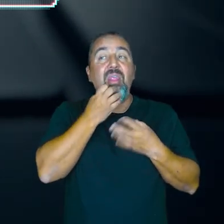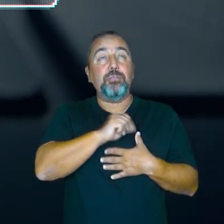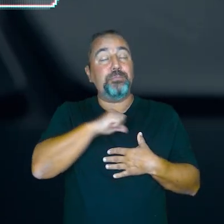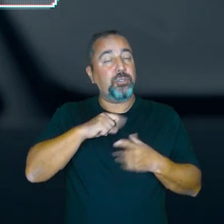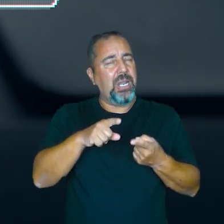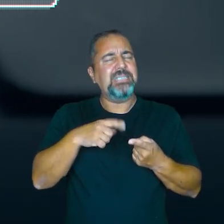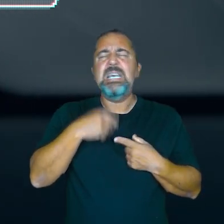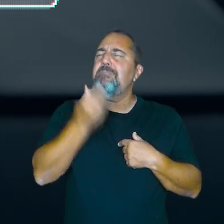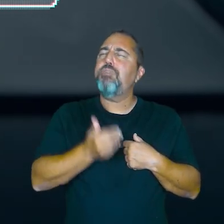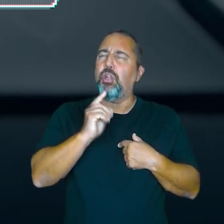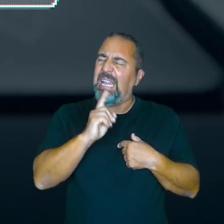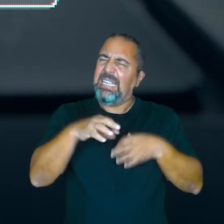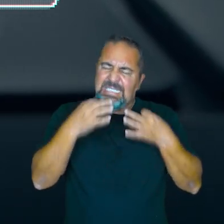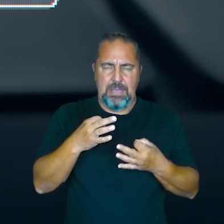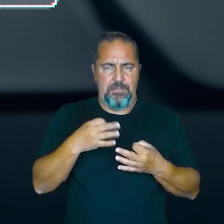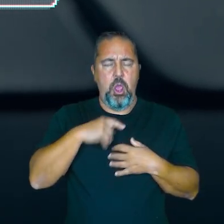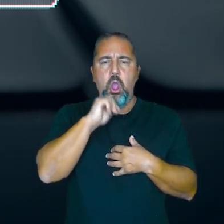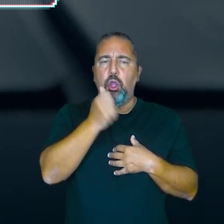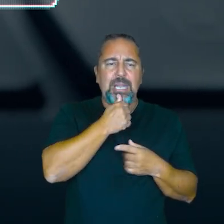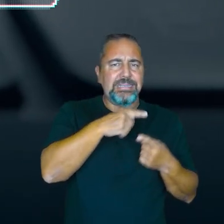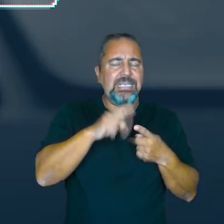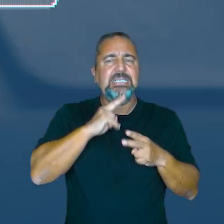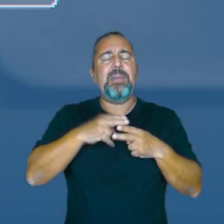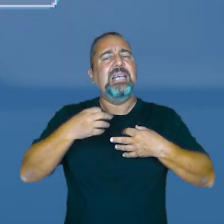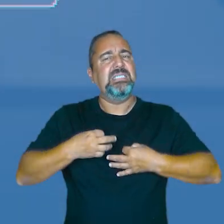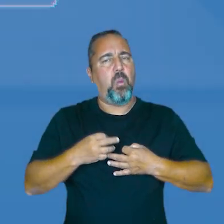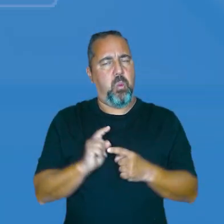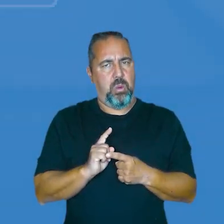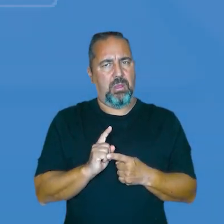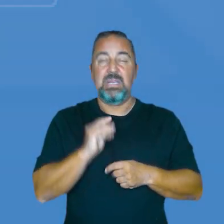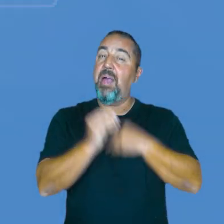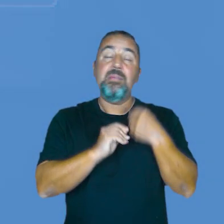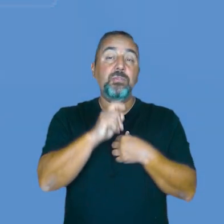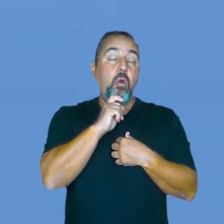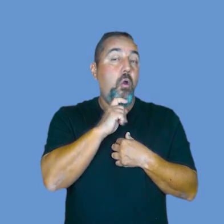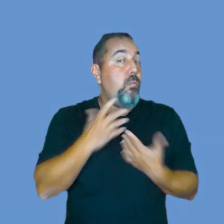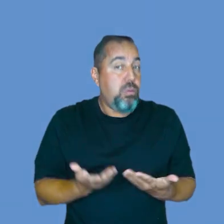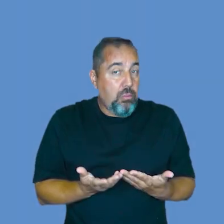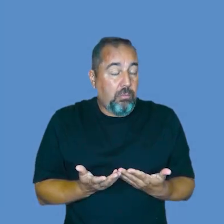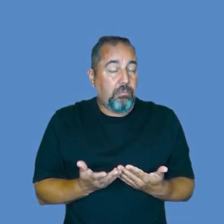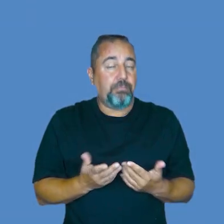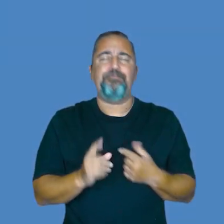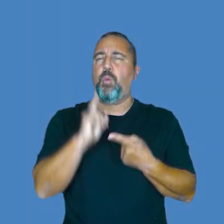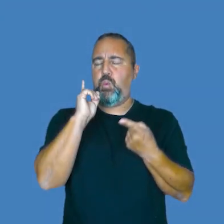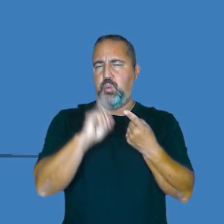pribatutasuna eta datu pertsonalak babesteko, oso garrantzitsua da pasahitz seguruak izatea. Nola egingo